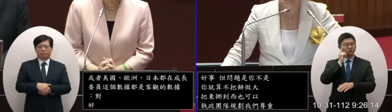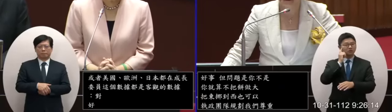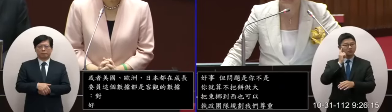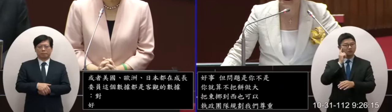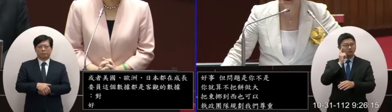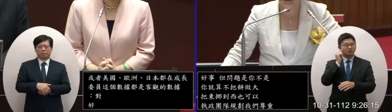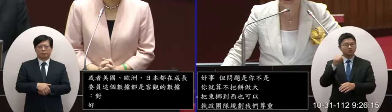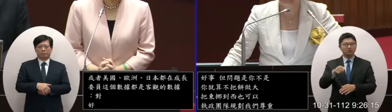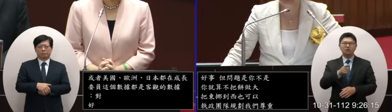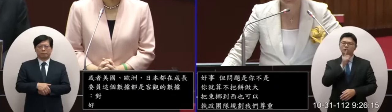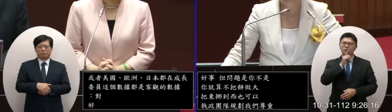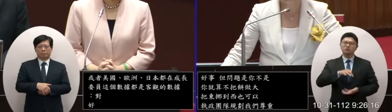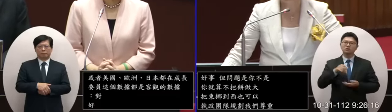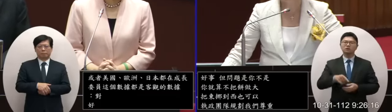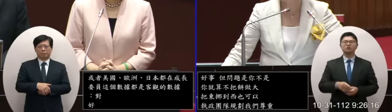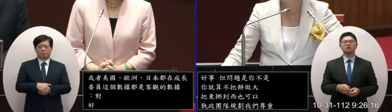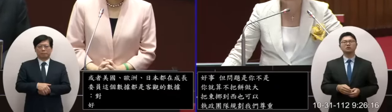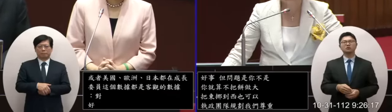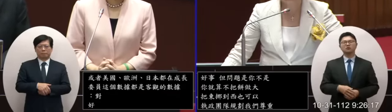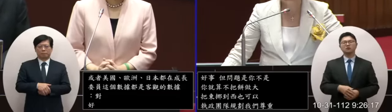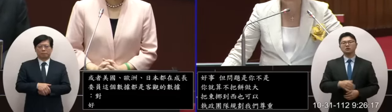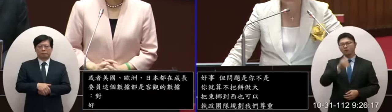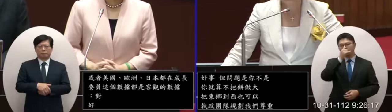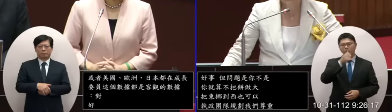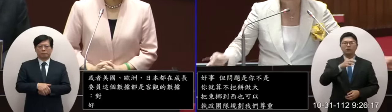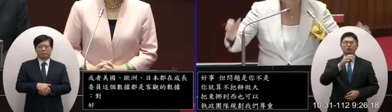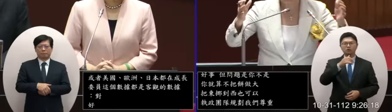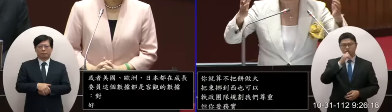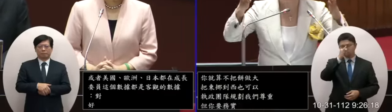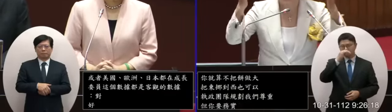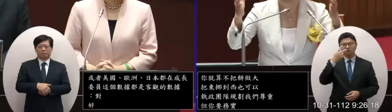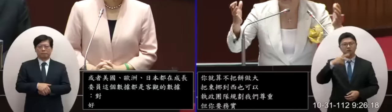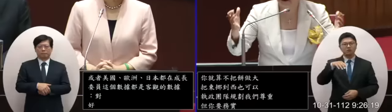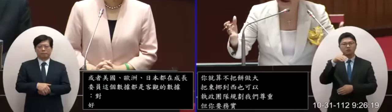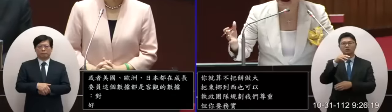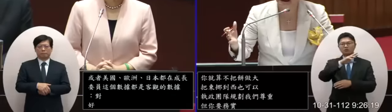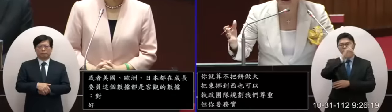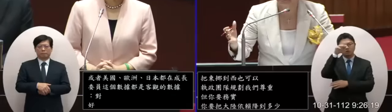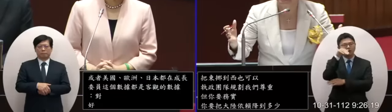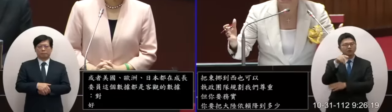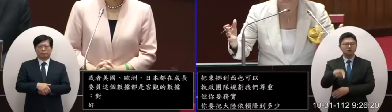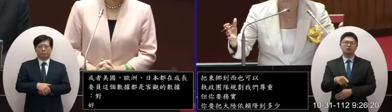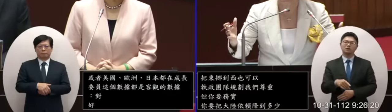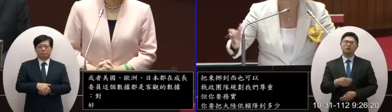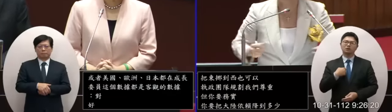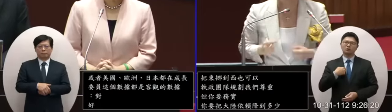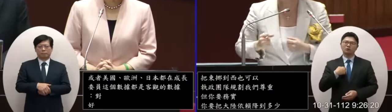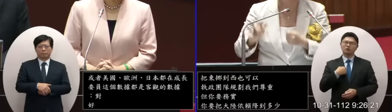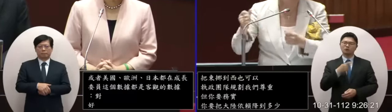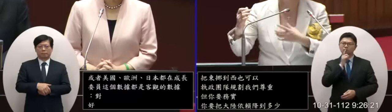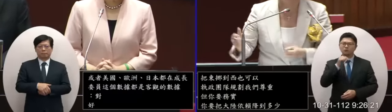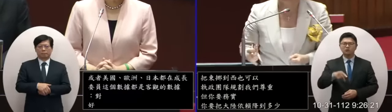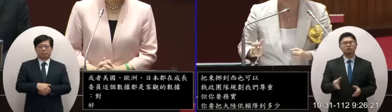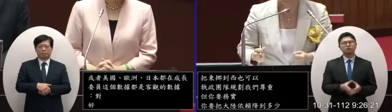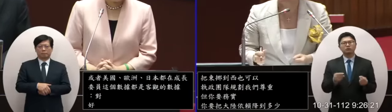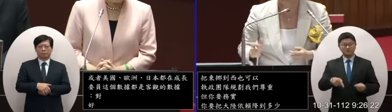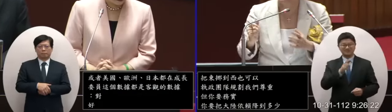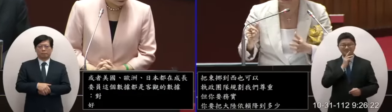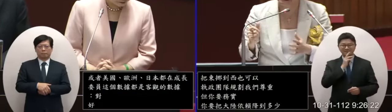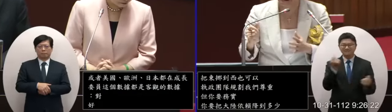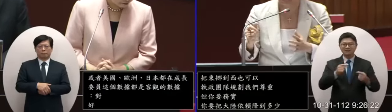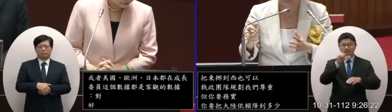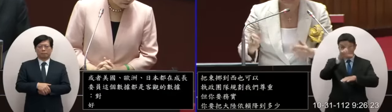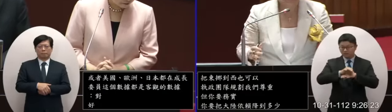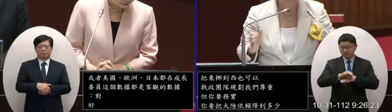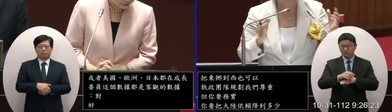这个不应该讲的。为什么呢？又不是在上课，对不对？所以你本来就应该知道的事情，但是因为我担心你不知道，